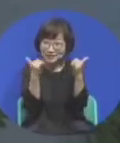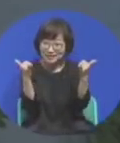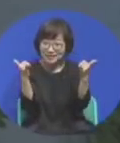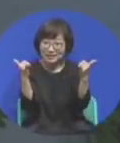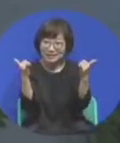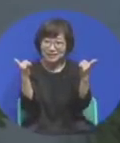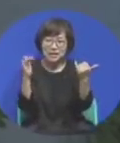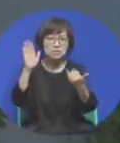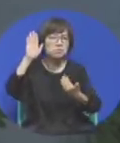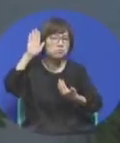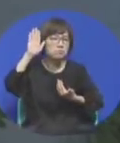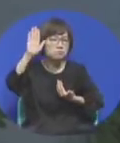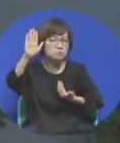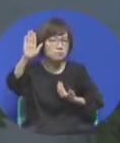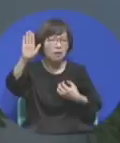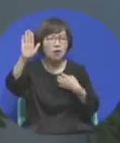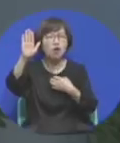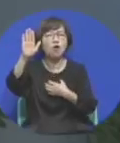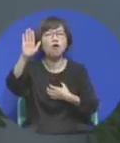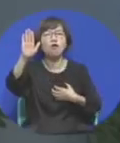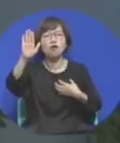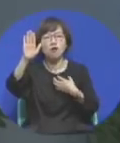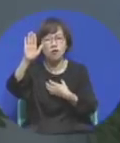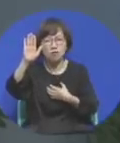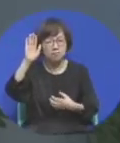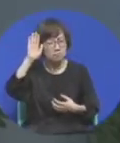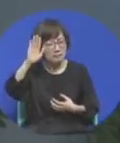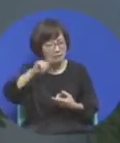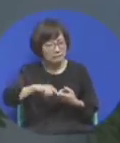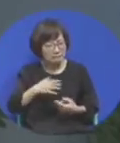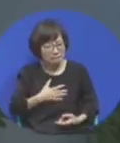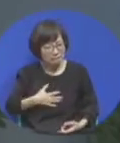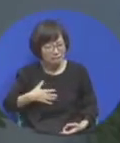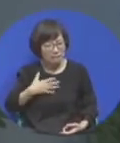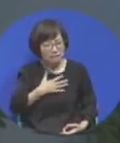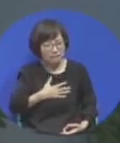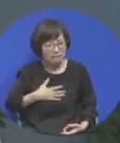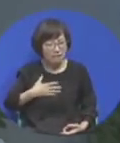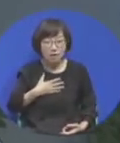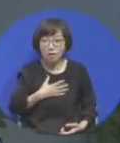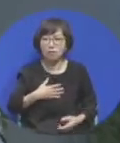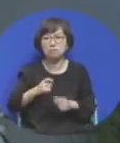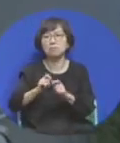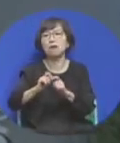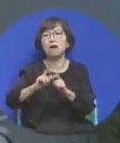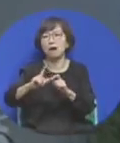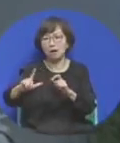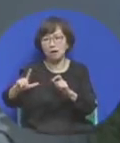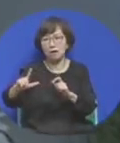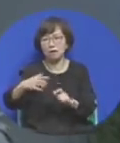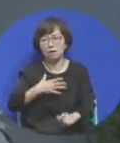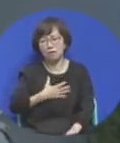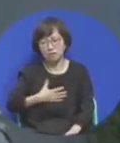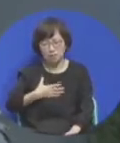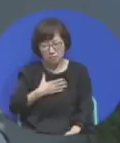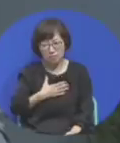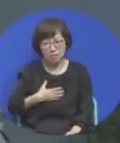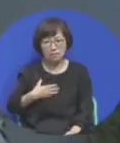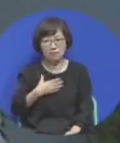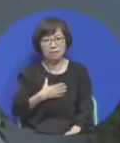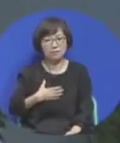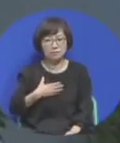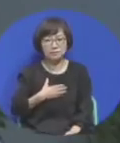미래가 어떨지 몰라서 막 헤매고 다니는 거예요. More than you can imagine, there are so many people who are wandering because they don't know what to do with their